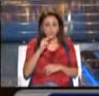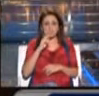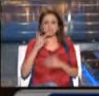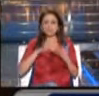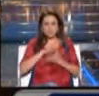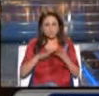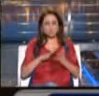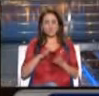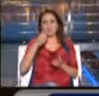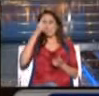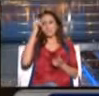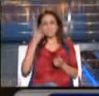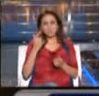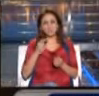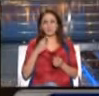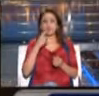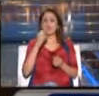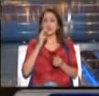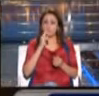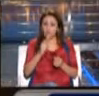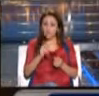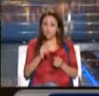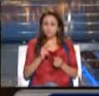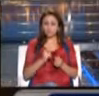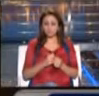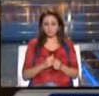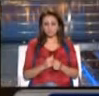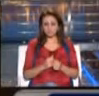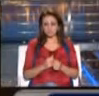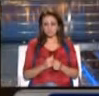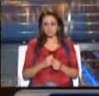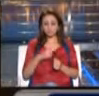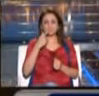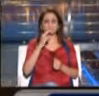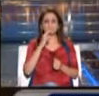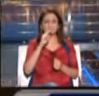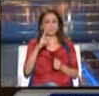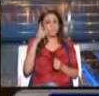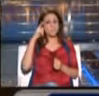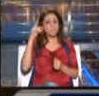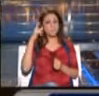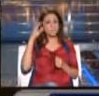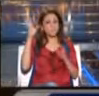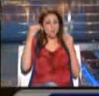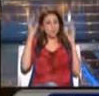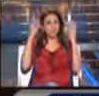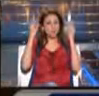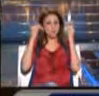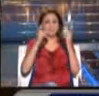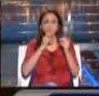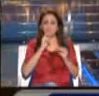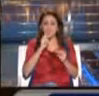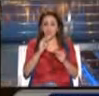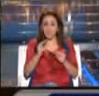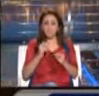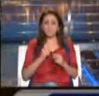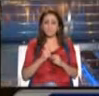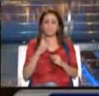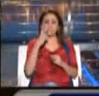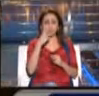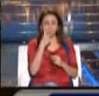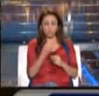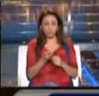ما عندهوش الديتيلز بتاعتها او عنده معلومات كبيره جدا، على اساس انت لما تيجي تتكلم وعندك رؤيه في